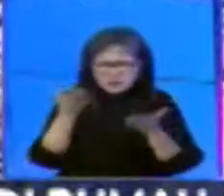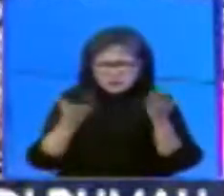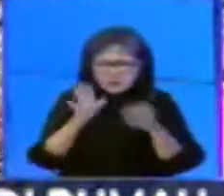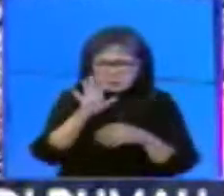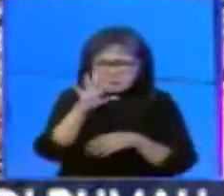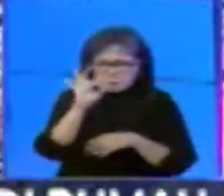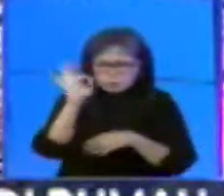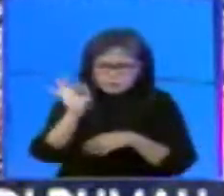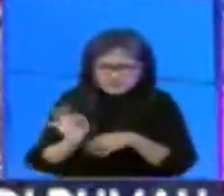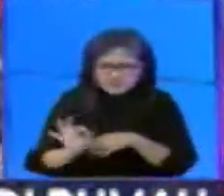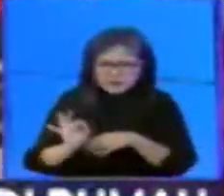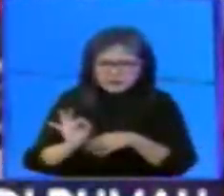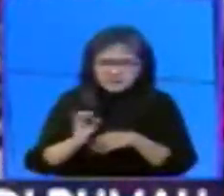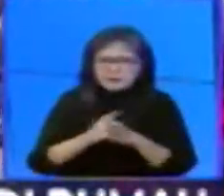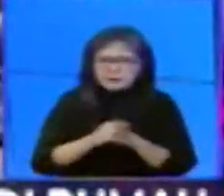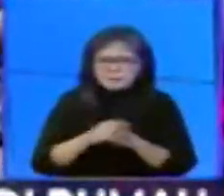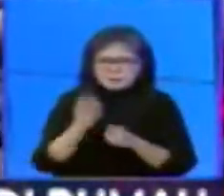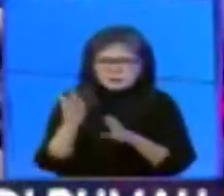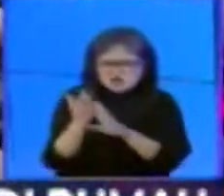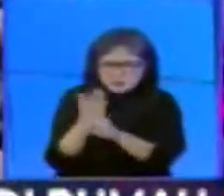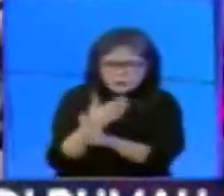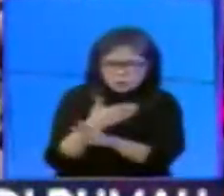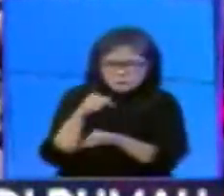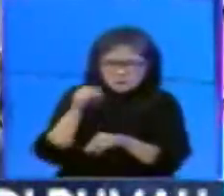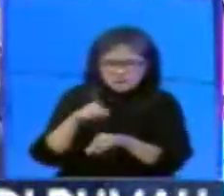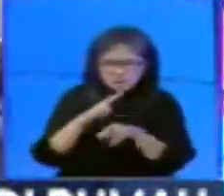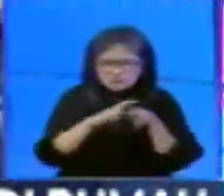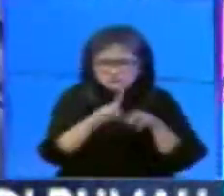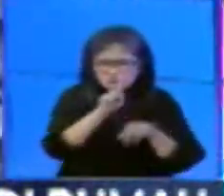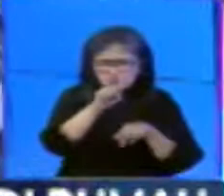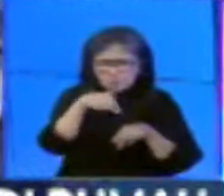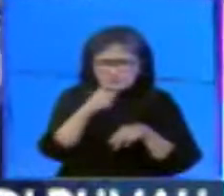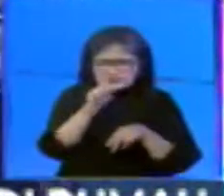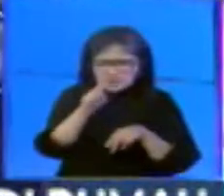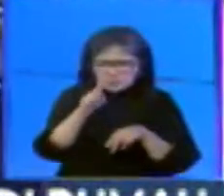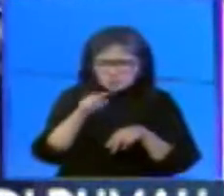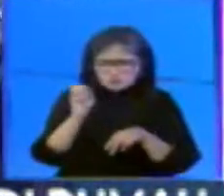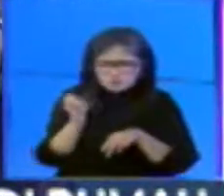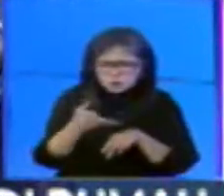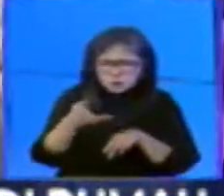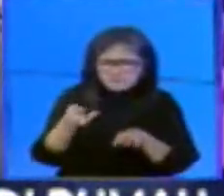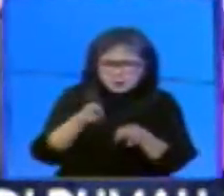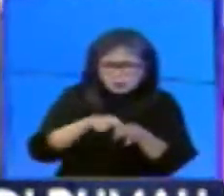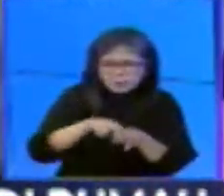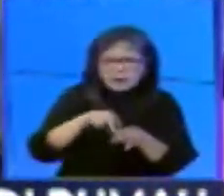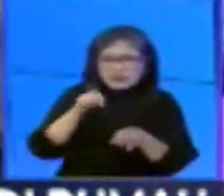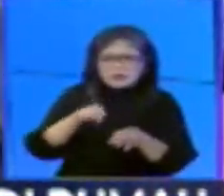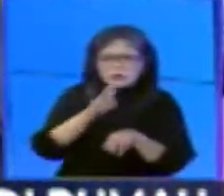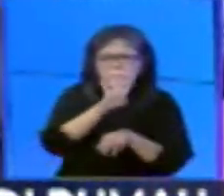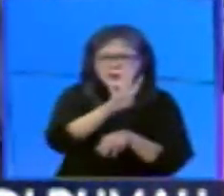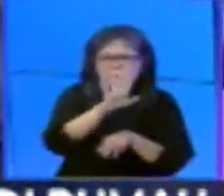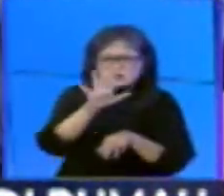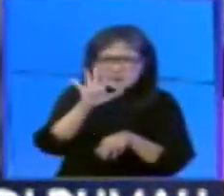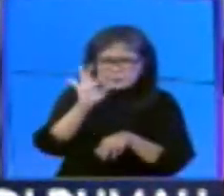50%. Jika sebelumnya jumlah pengguna KRL mencapai 1,1 juta orang per hari, kini menurun hingga 450 ribu pengguna.